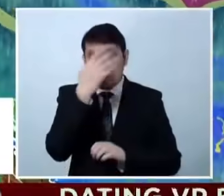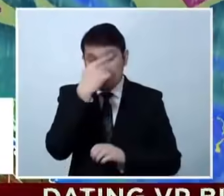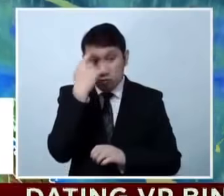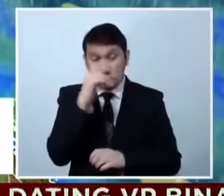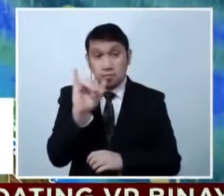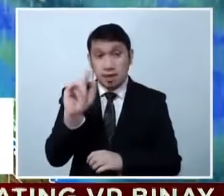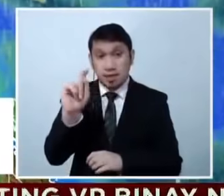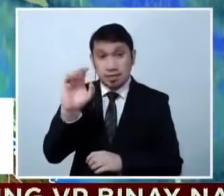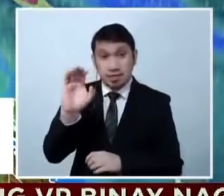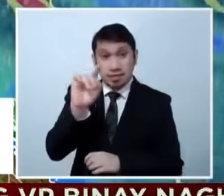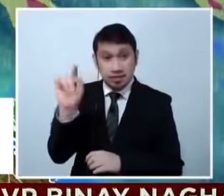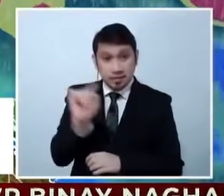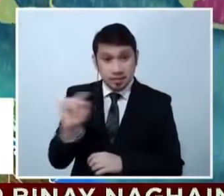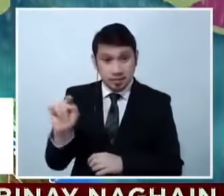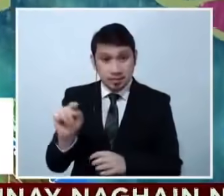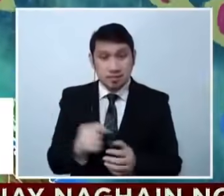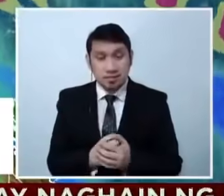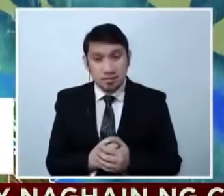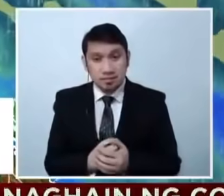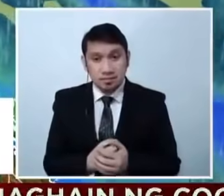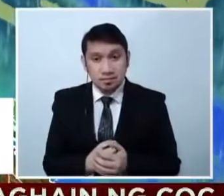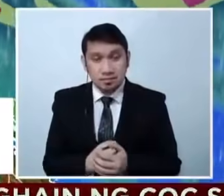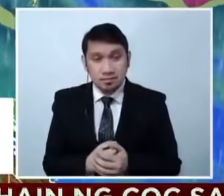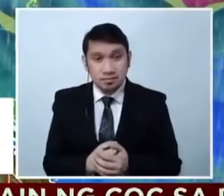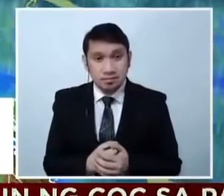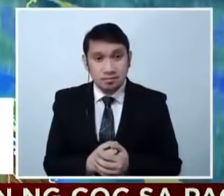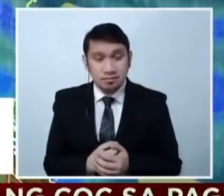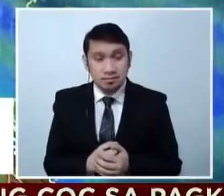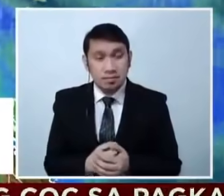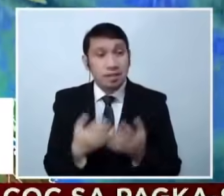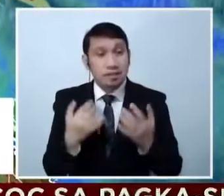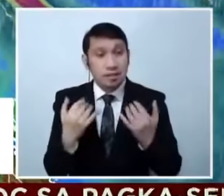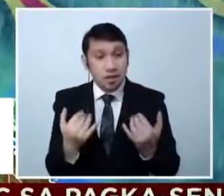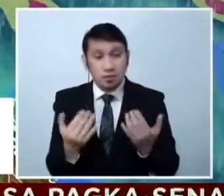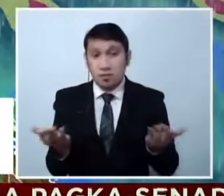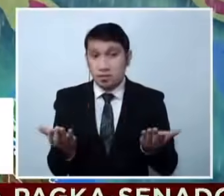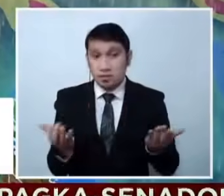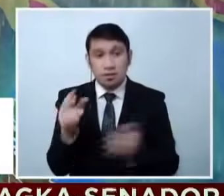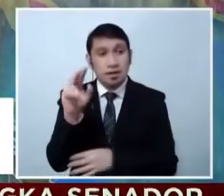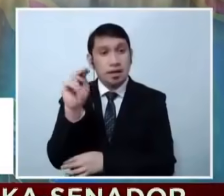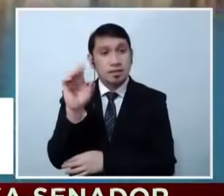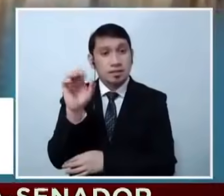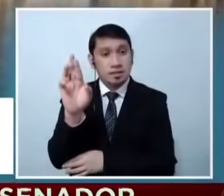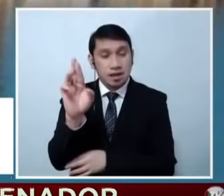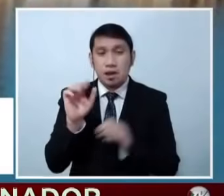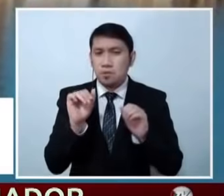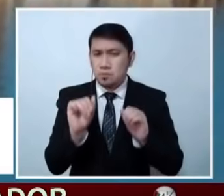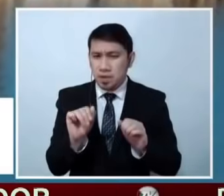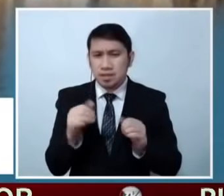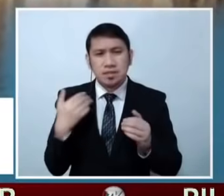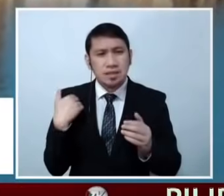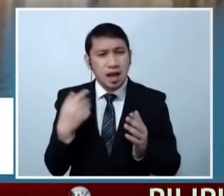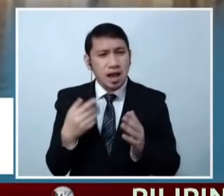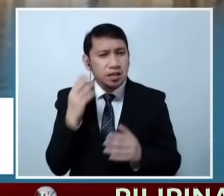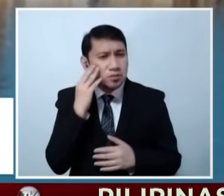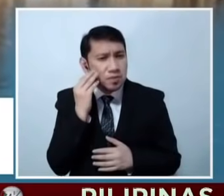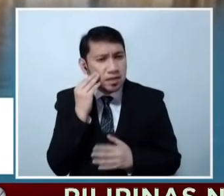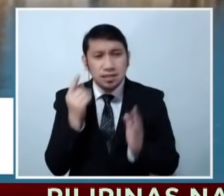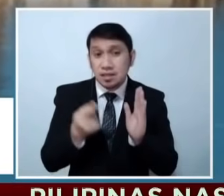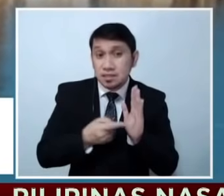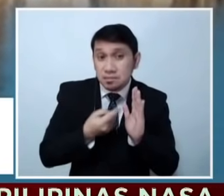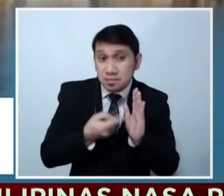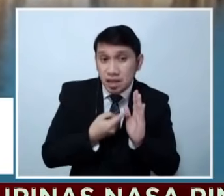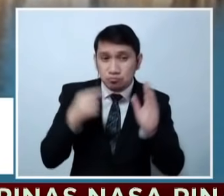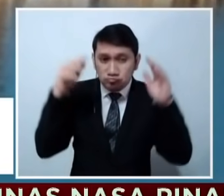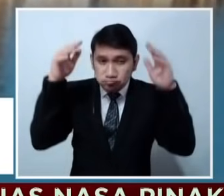Zone at sa trough o extension ng Bagyong Maring. Dito naman po sa Metro Manila, posible ang panandaliang ulan bukas ng hapon o gabi, pero